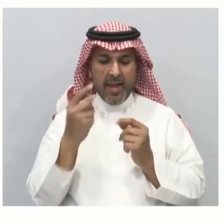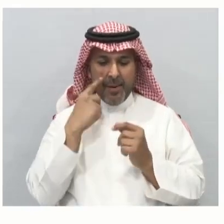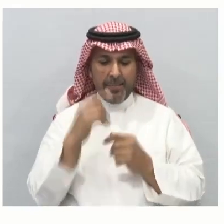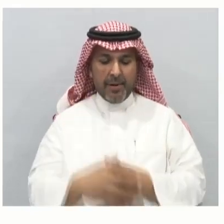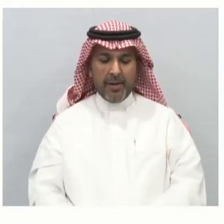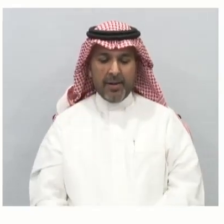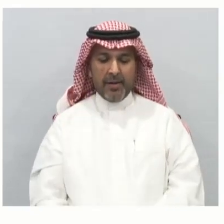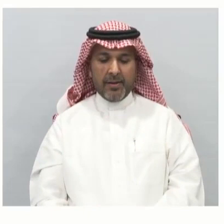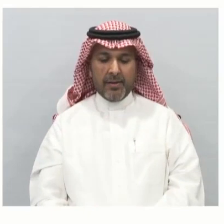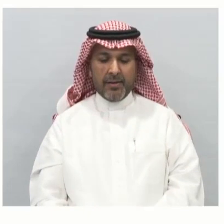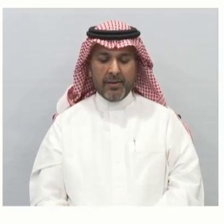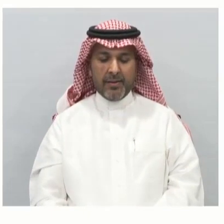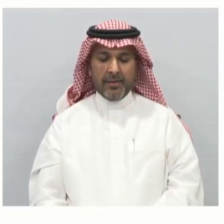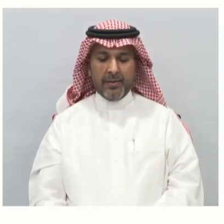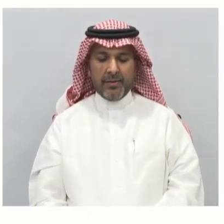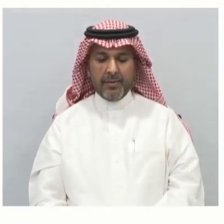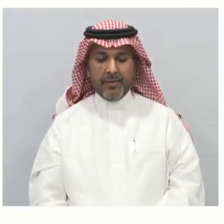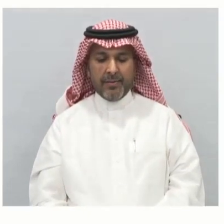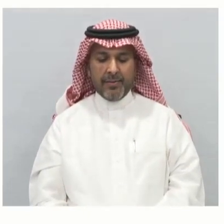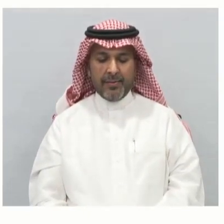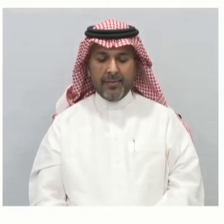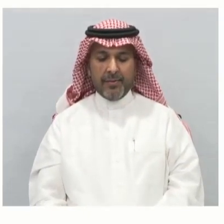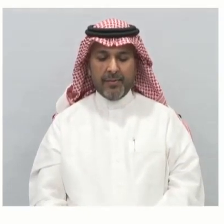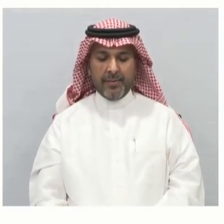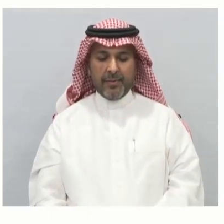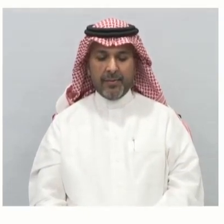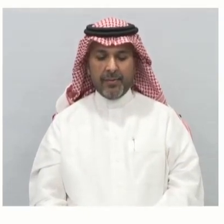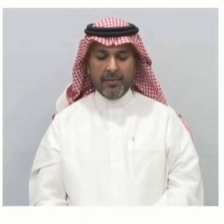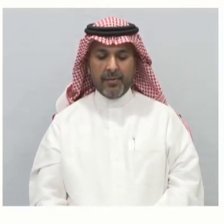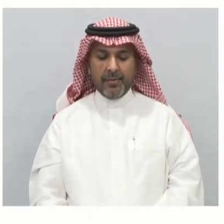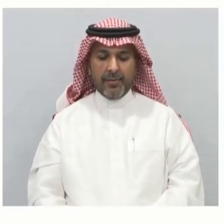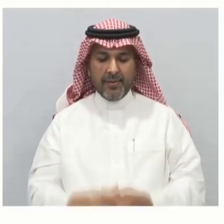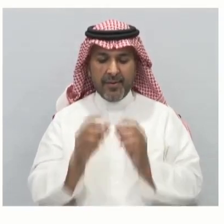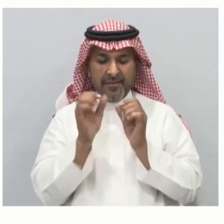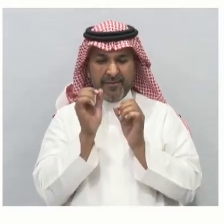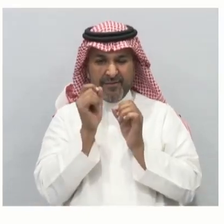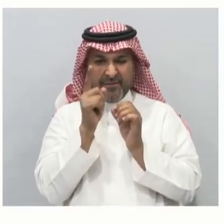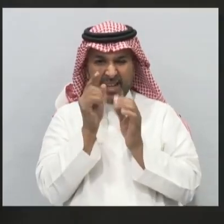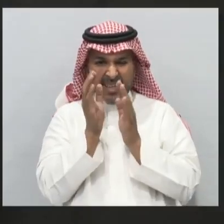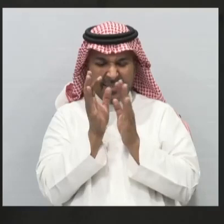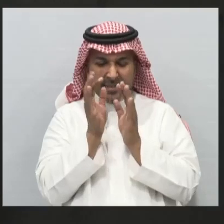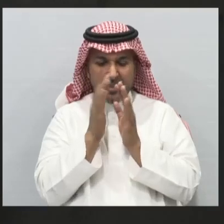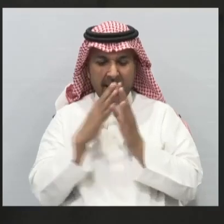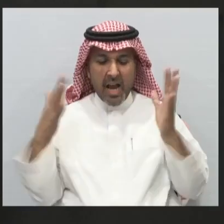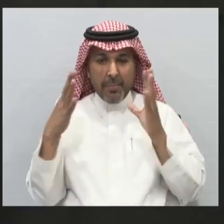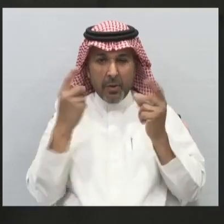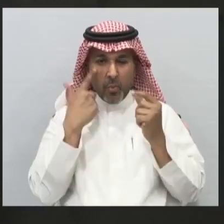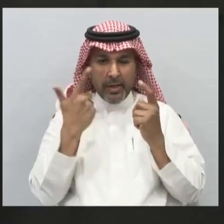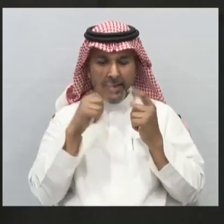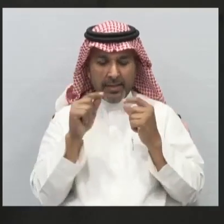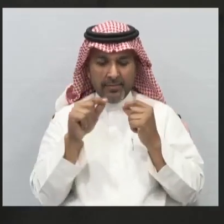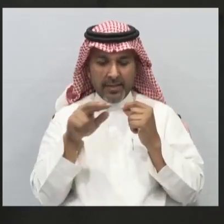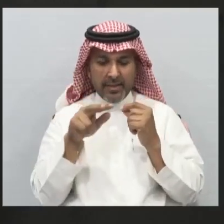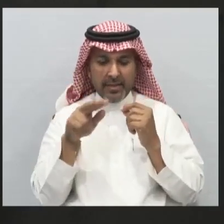الى هنا وهنا الى هنا طيب الفرق جدا بسيط ايهما اكثر او اكبر